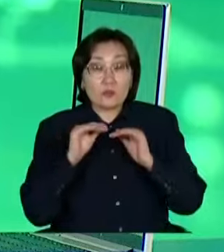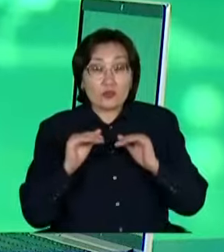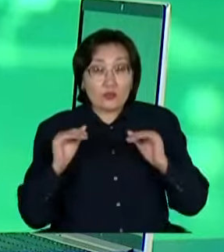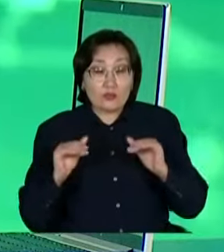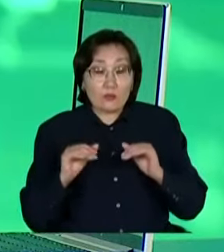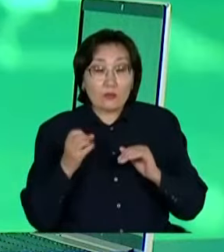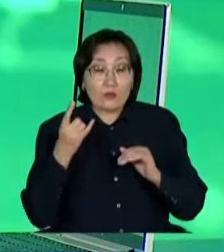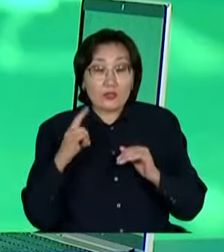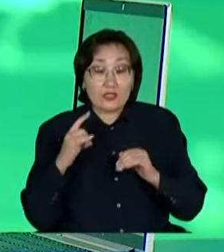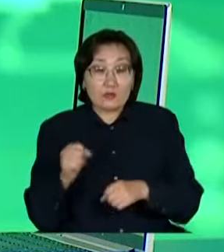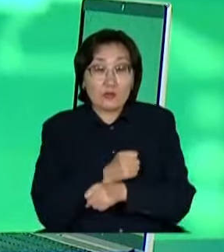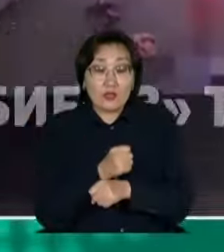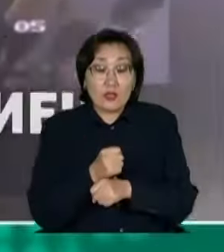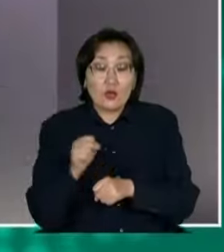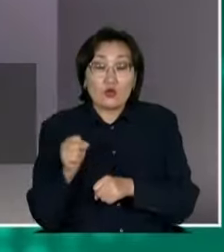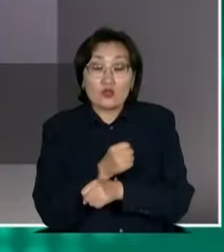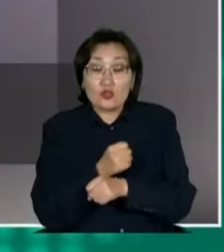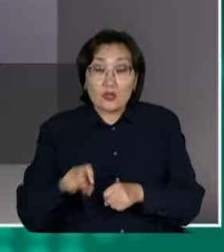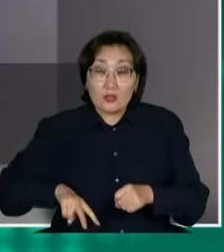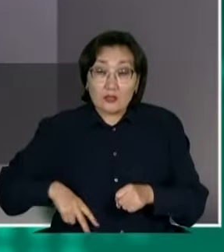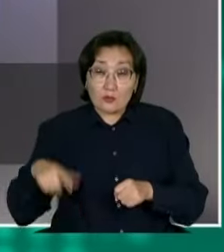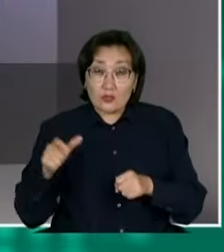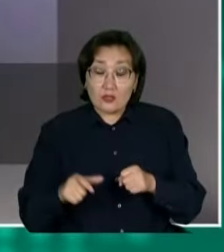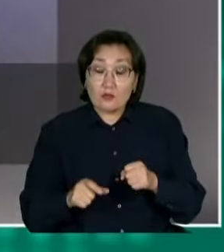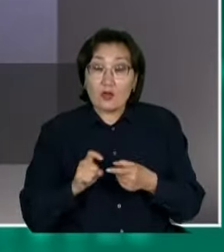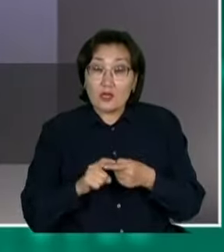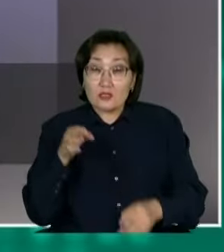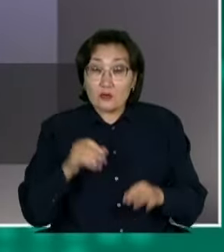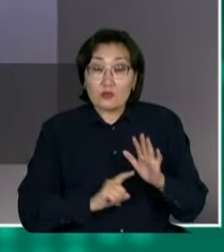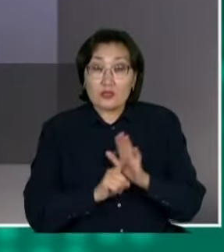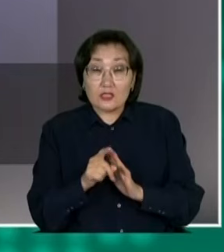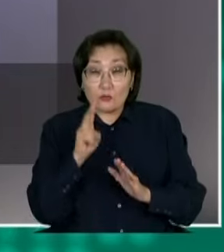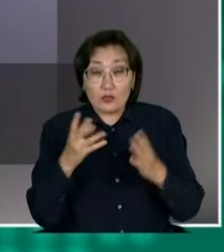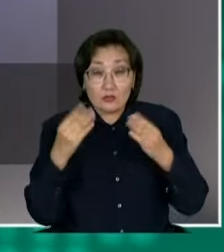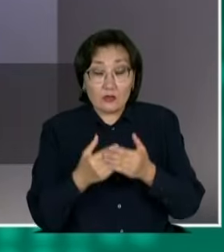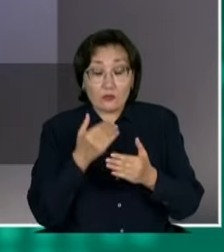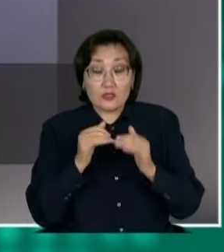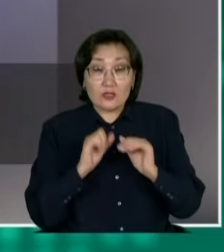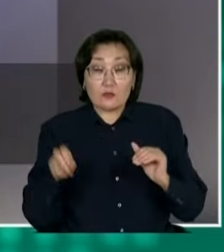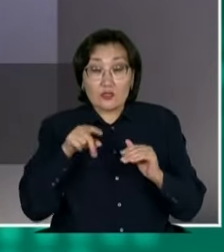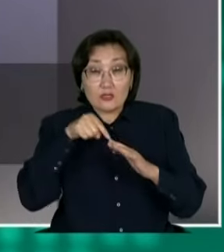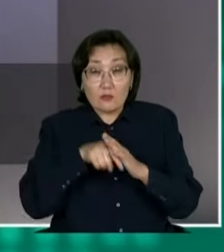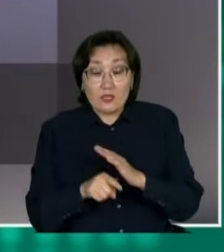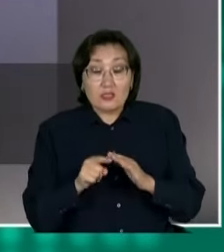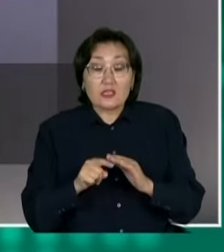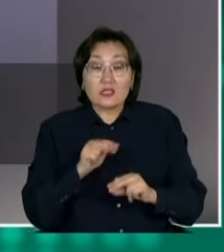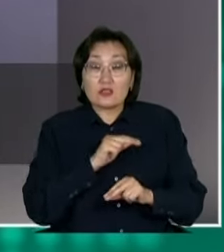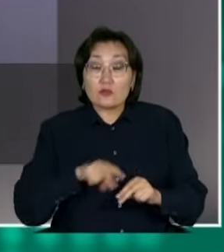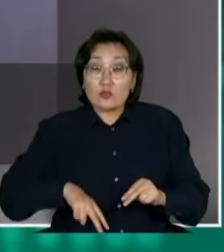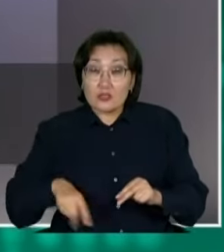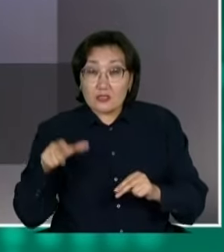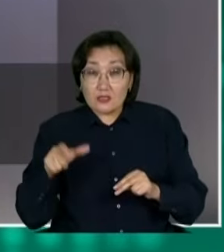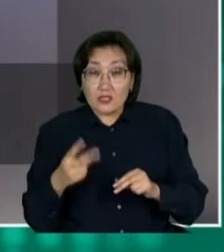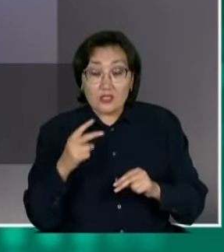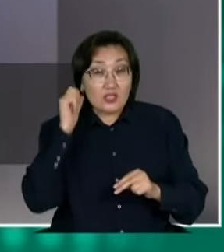қол көтерген тәрбиешінің үстінен қылмыстық іс қозғалды. Осыдан 2 күн бұрын қаладағы бөбекжайлардың бірінде мекеме қызметкері